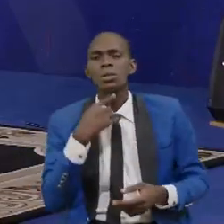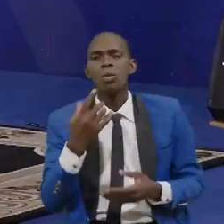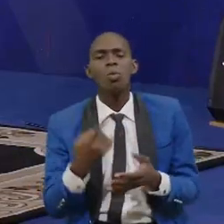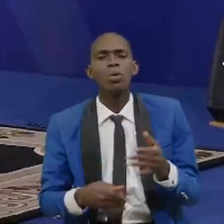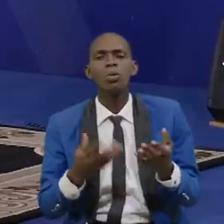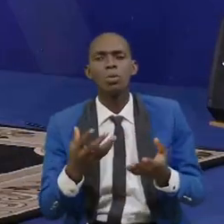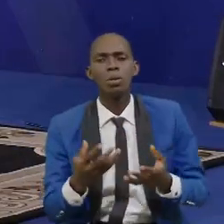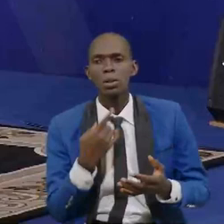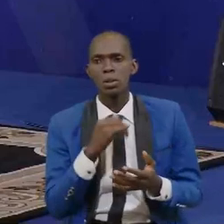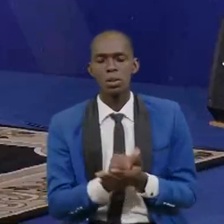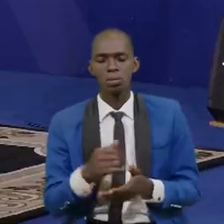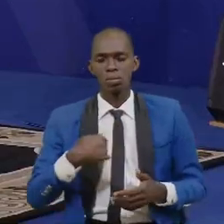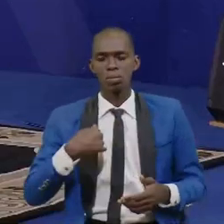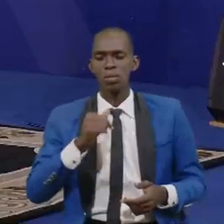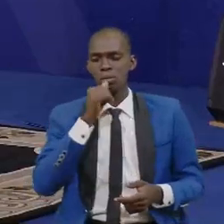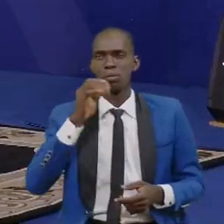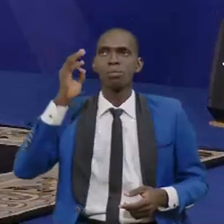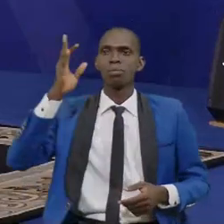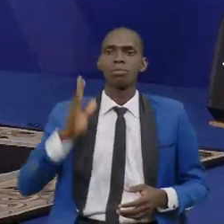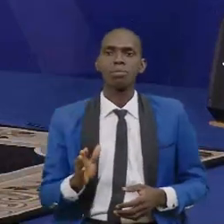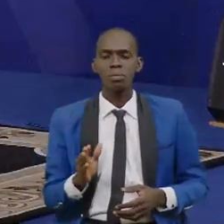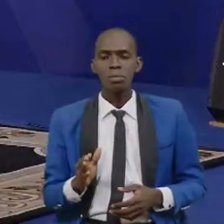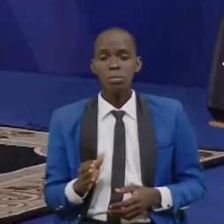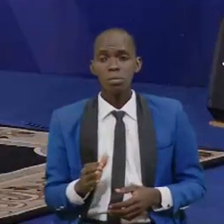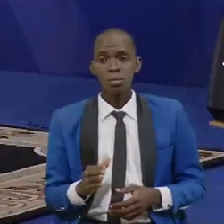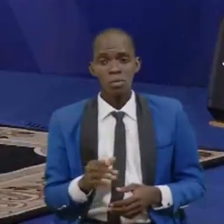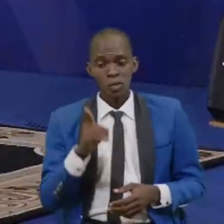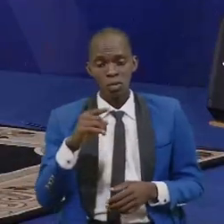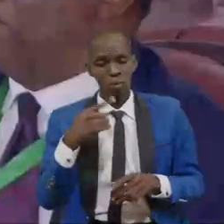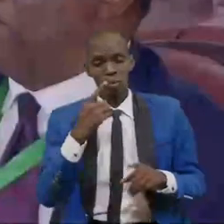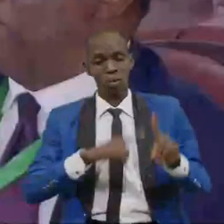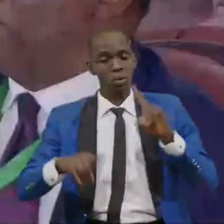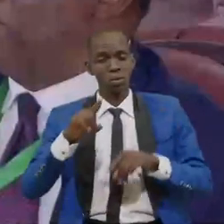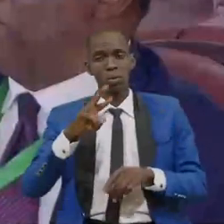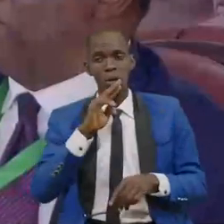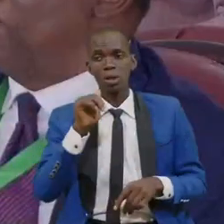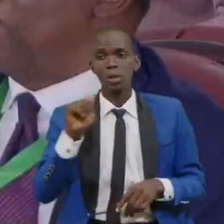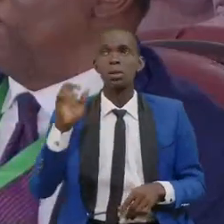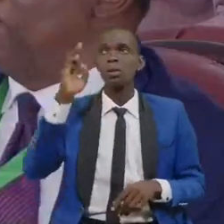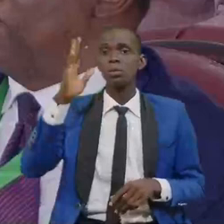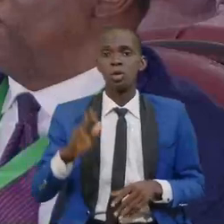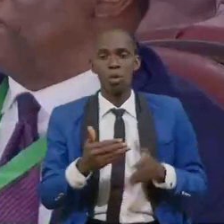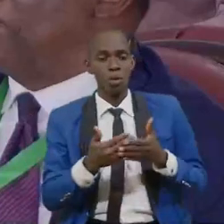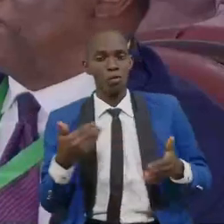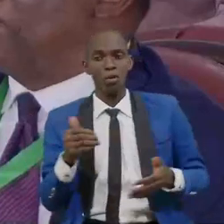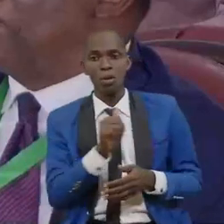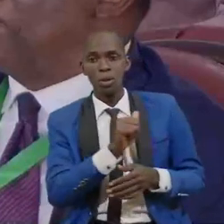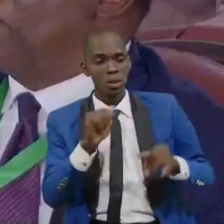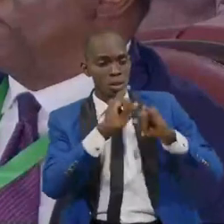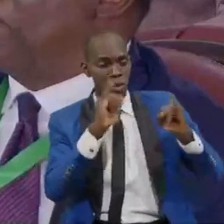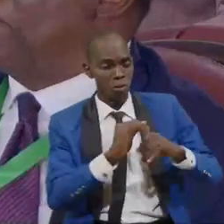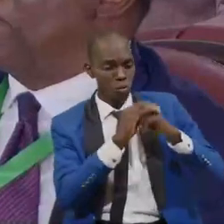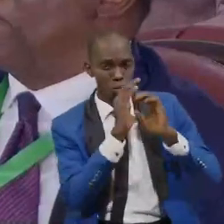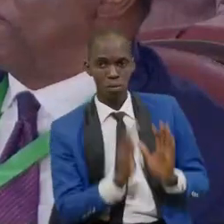veux? Tu dis je suis un pasteur devant un idolâtre et je veux que mon église